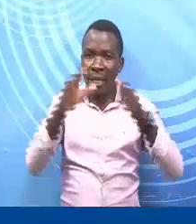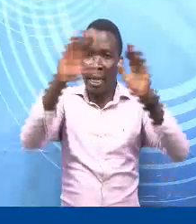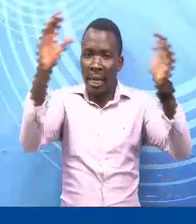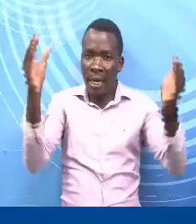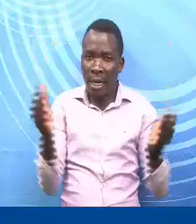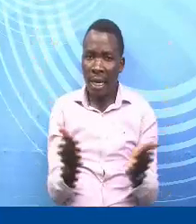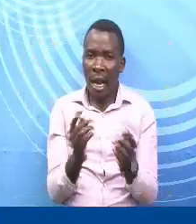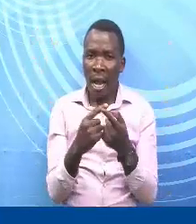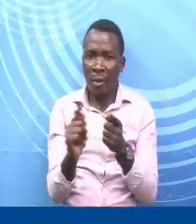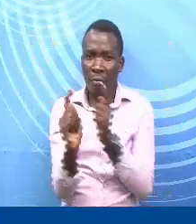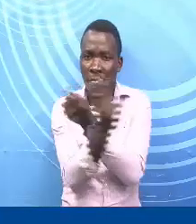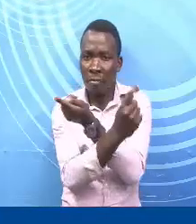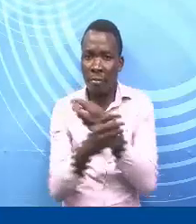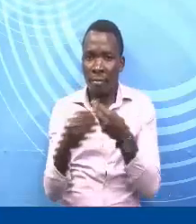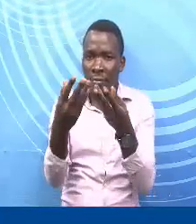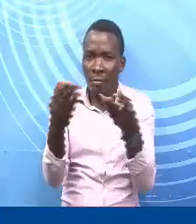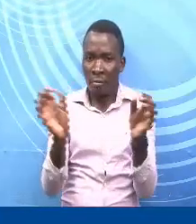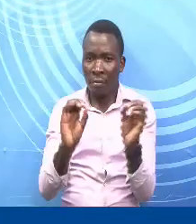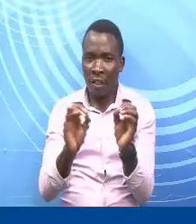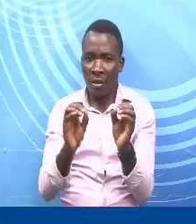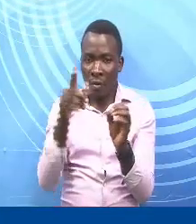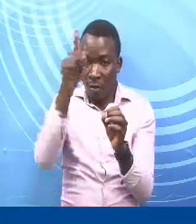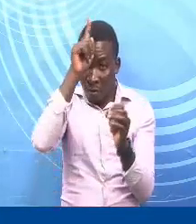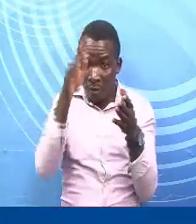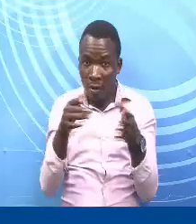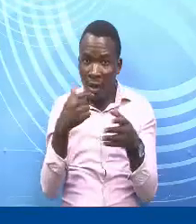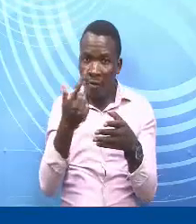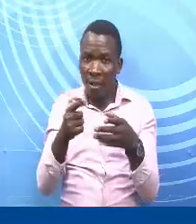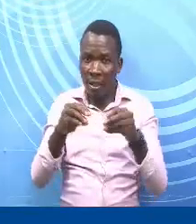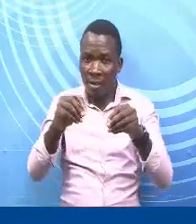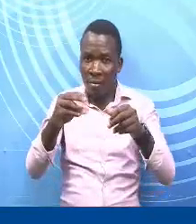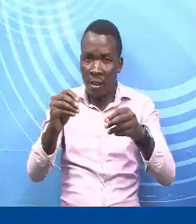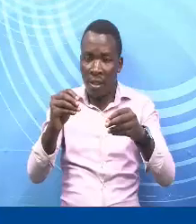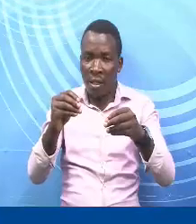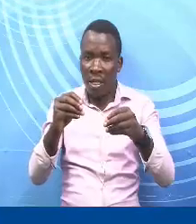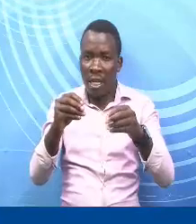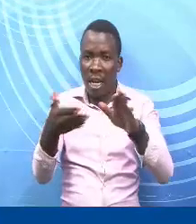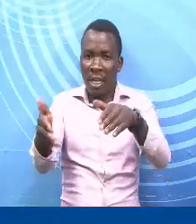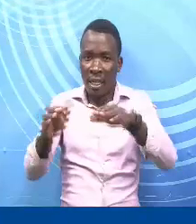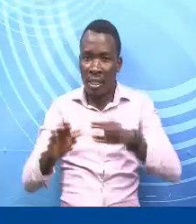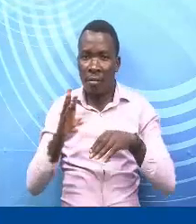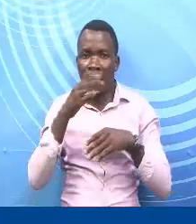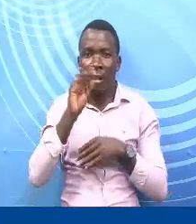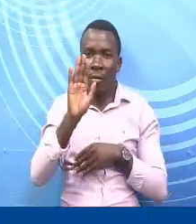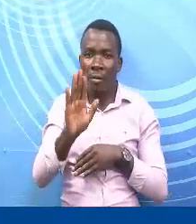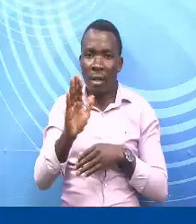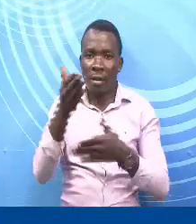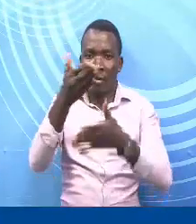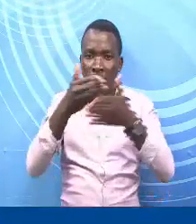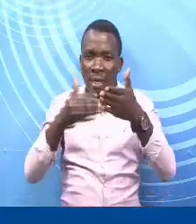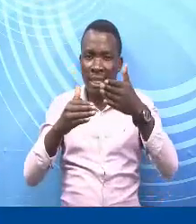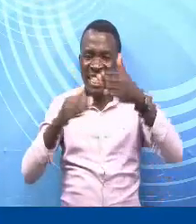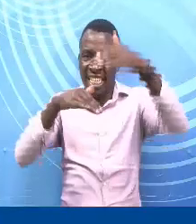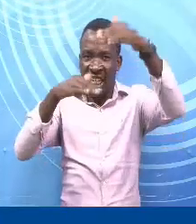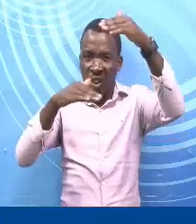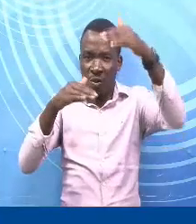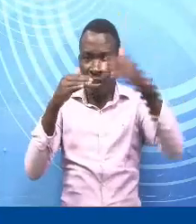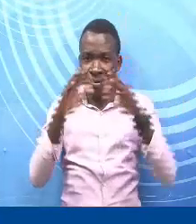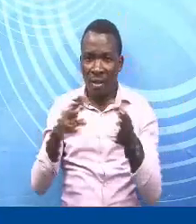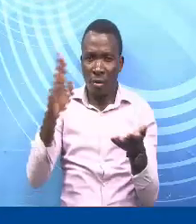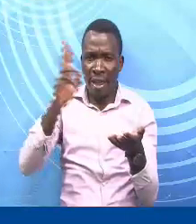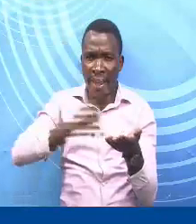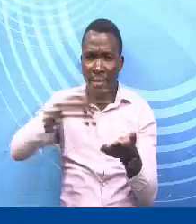ngurane yahawe. Uyu muturage avuga ko ngo kuri ubu butaka kandi hari hashyinguwe umugabo we waje kubakirwa hejuru, ibintu ashimangira